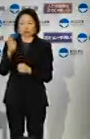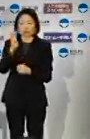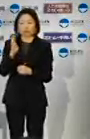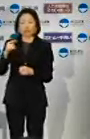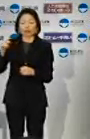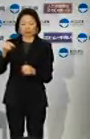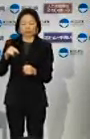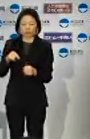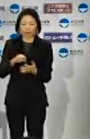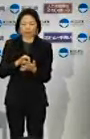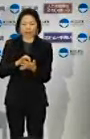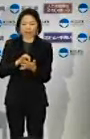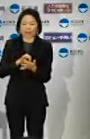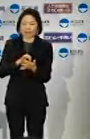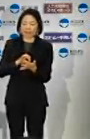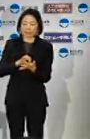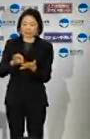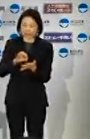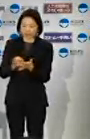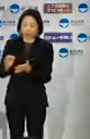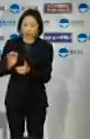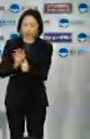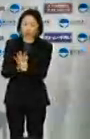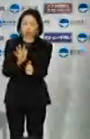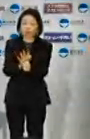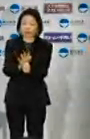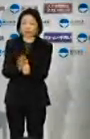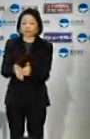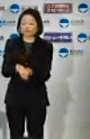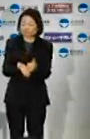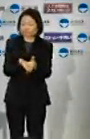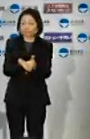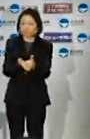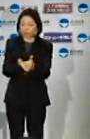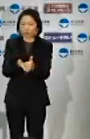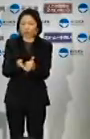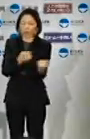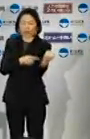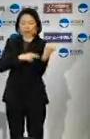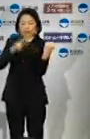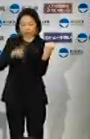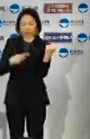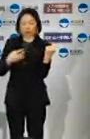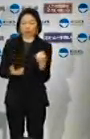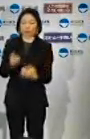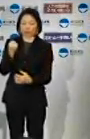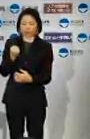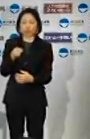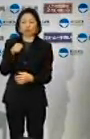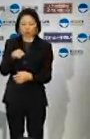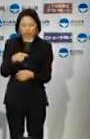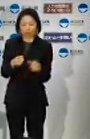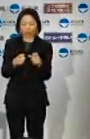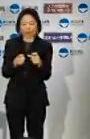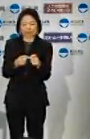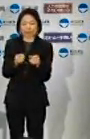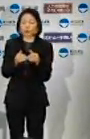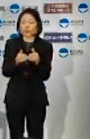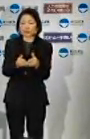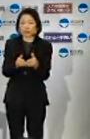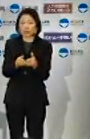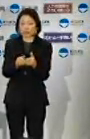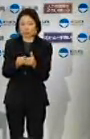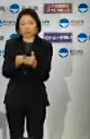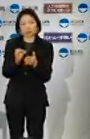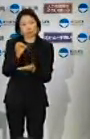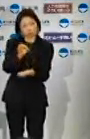これ利用促進の補助金を持ってまして、それを現に、佐渡汽船に給付してますので、佐渡